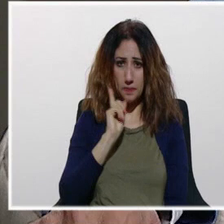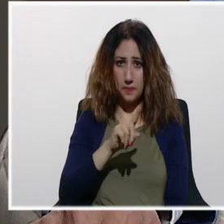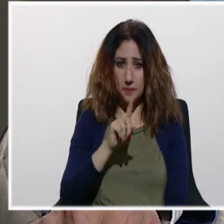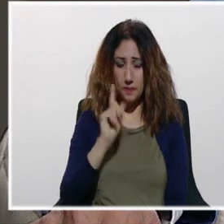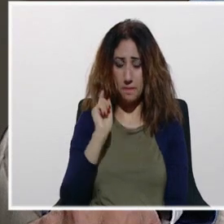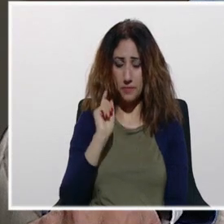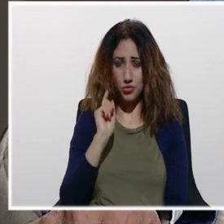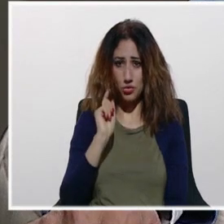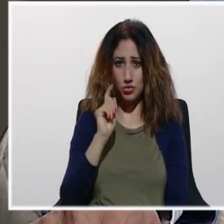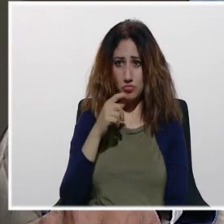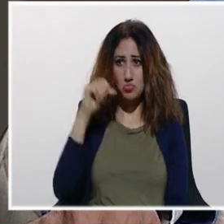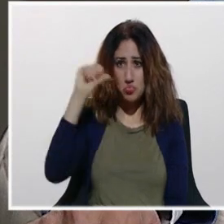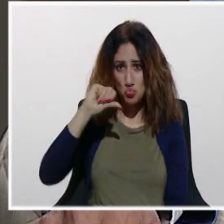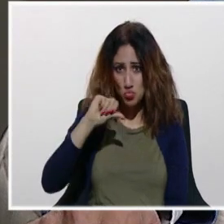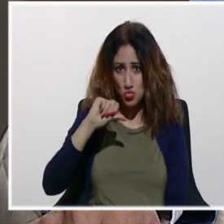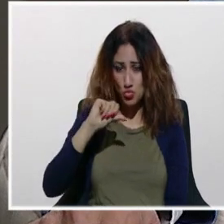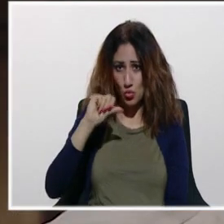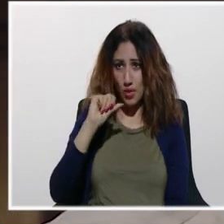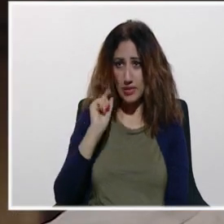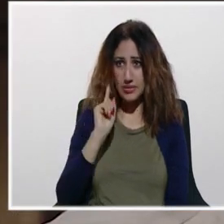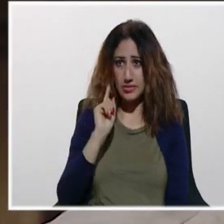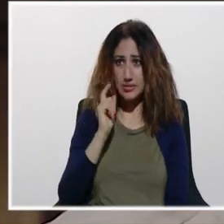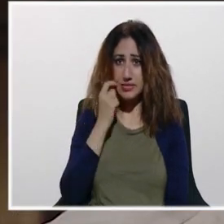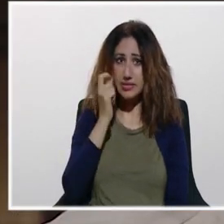اللي مش كويسه قوي يعني.